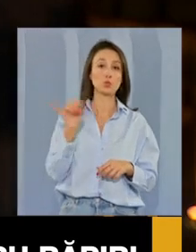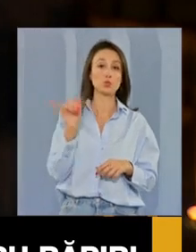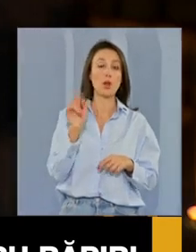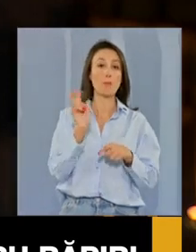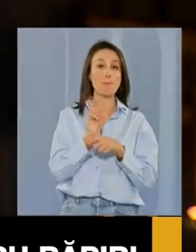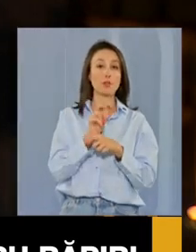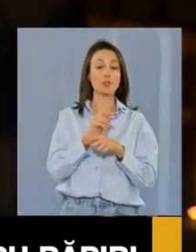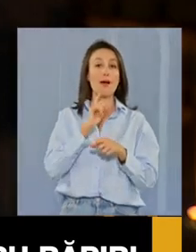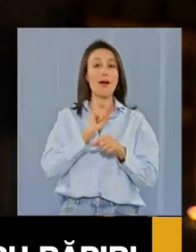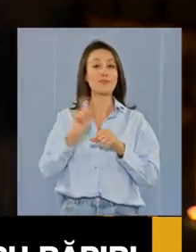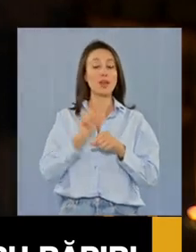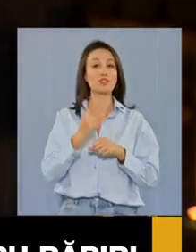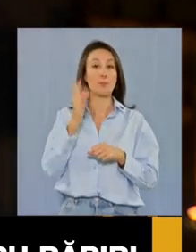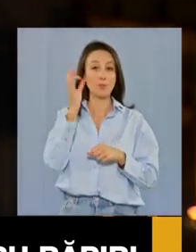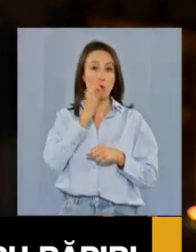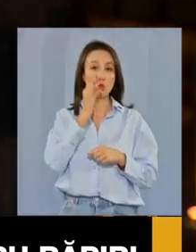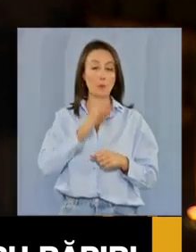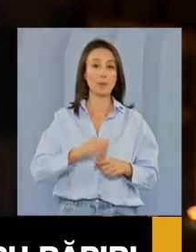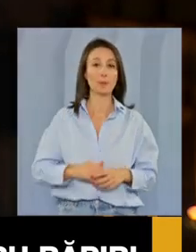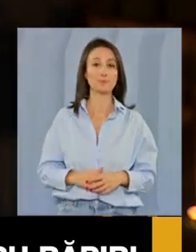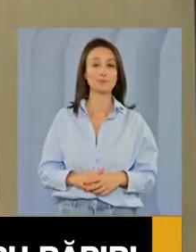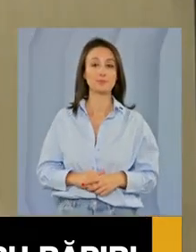au participat la atacul din 7 octombrie.